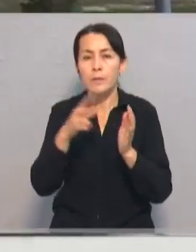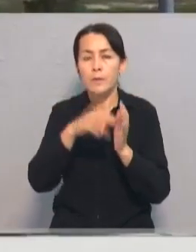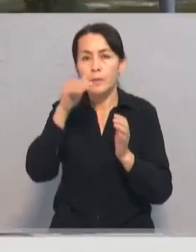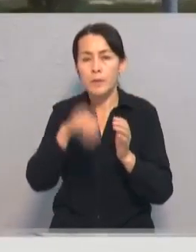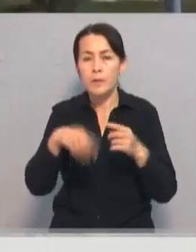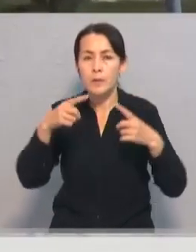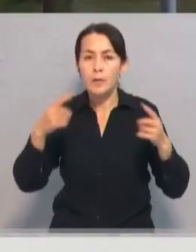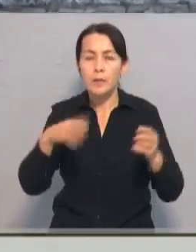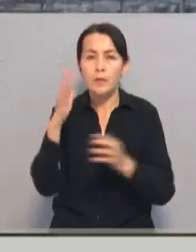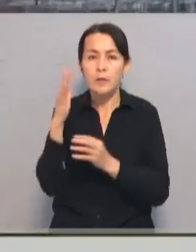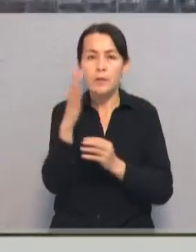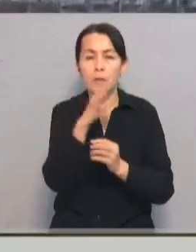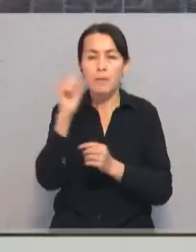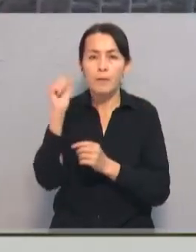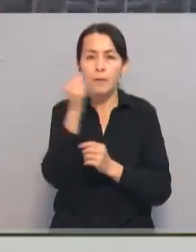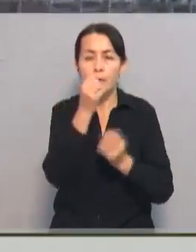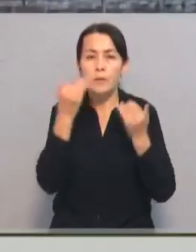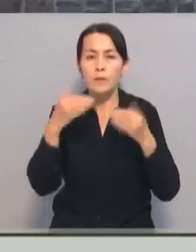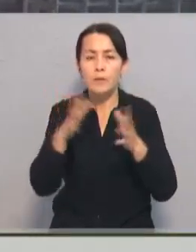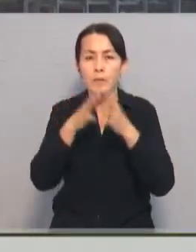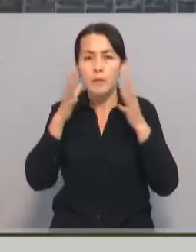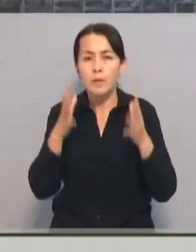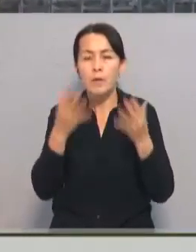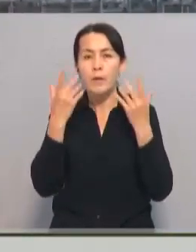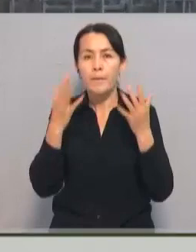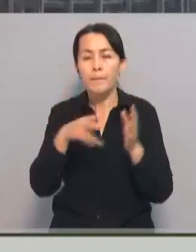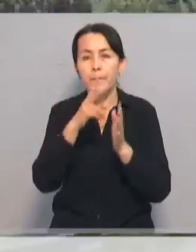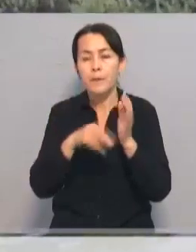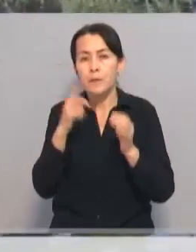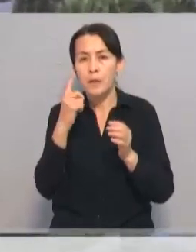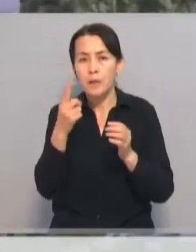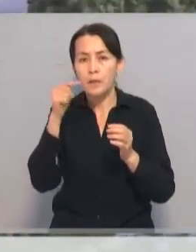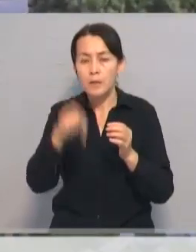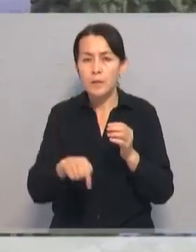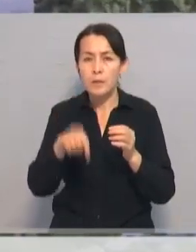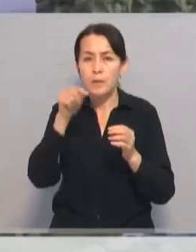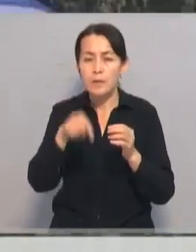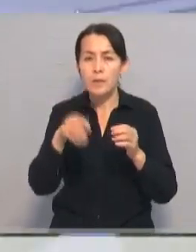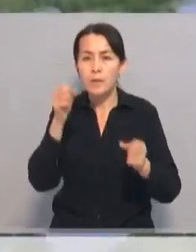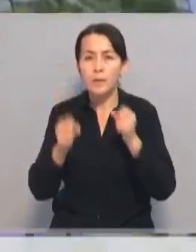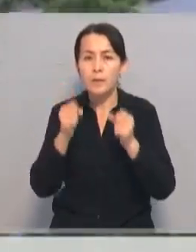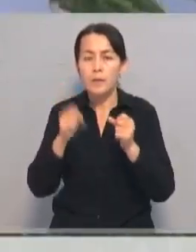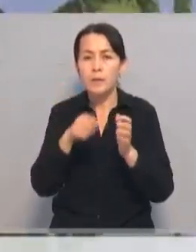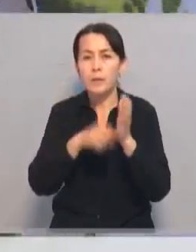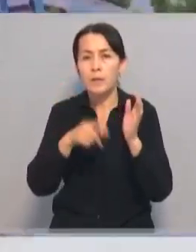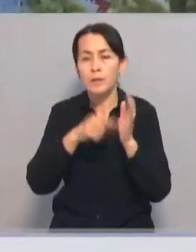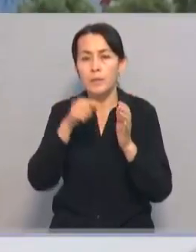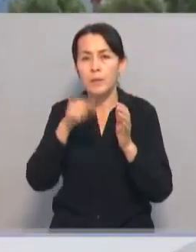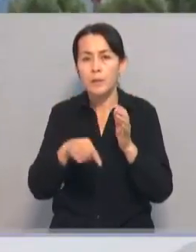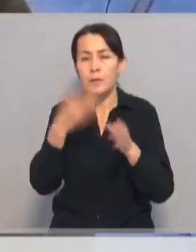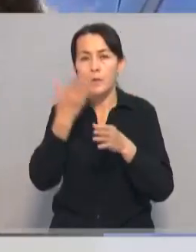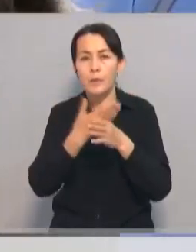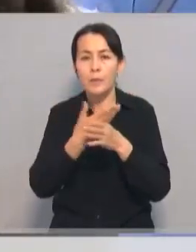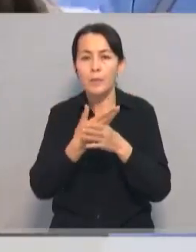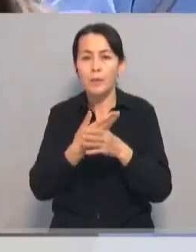тысяч различных деревьев и кустарников Техническая база насчитывает 81 экземпляр специальной техники и 67 единиц